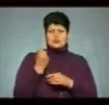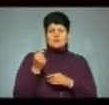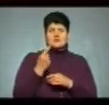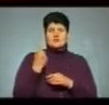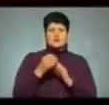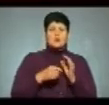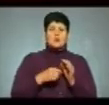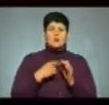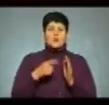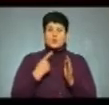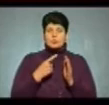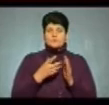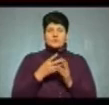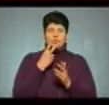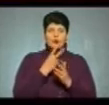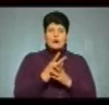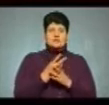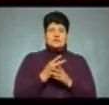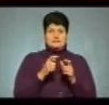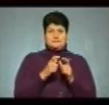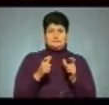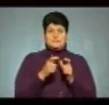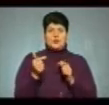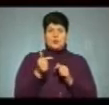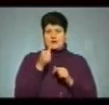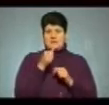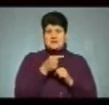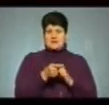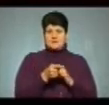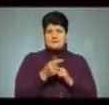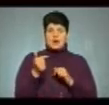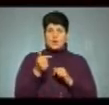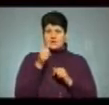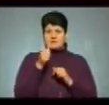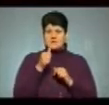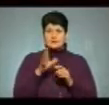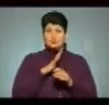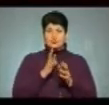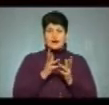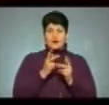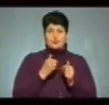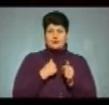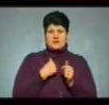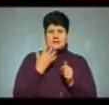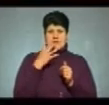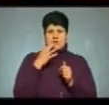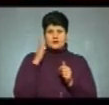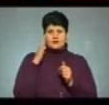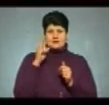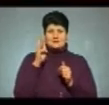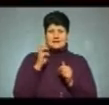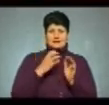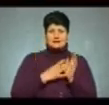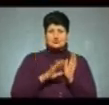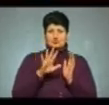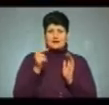Світлана Салавага показує платіжку за грудень. За грудень місяць було нараховано мені за гарячу воду